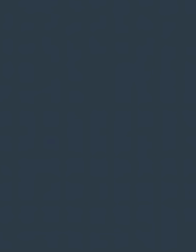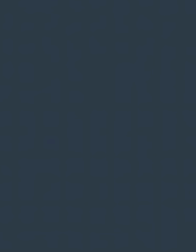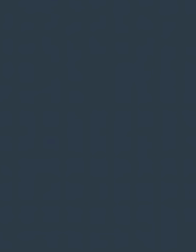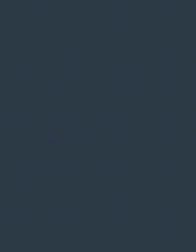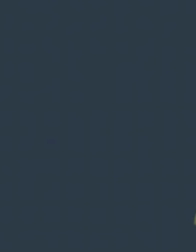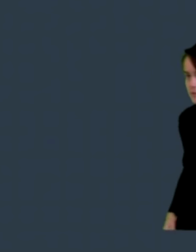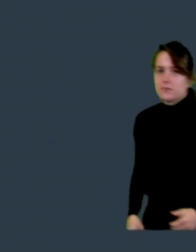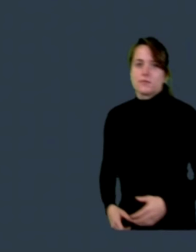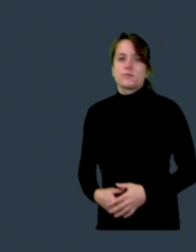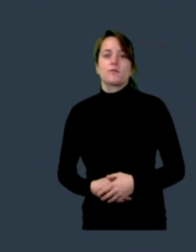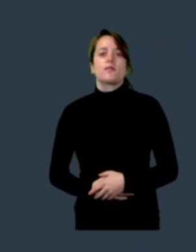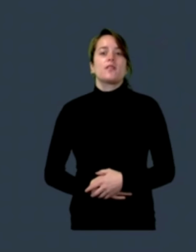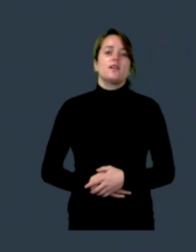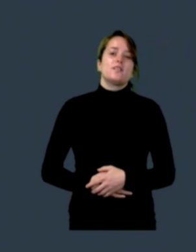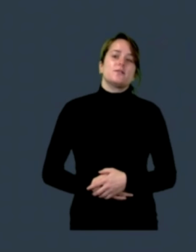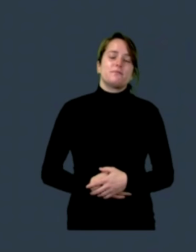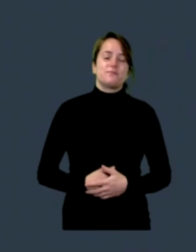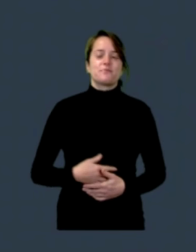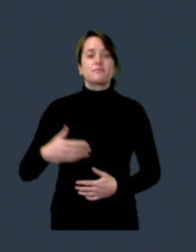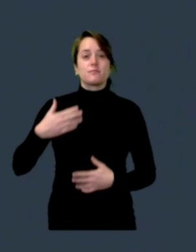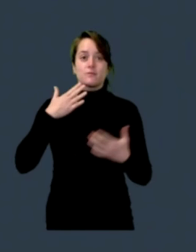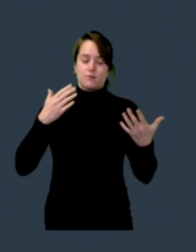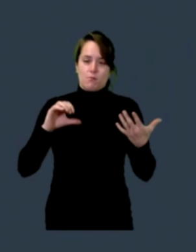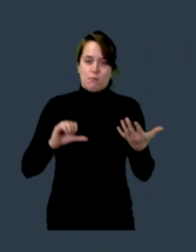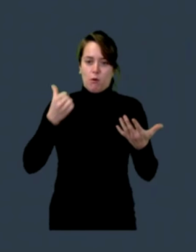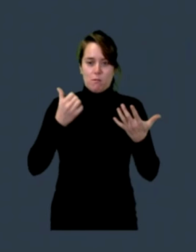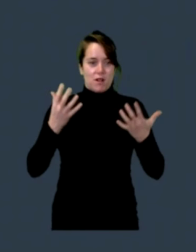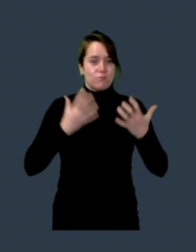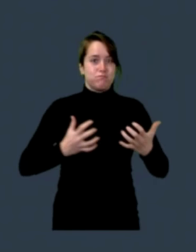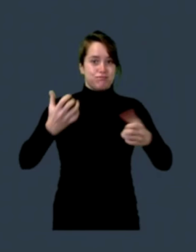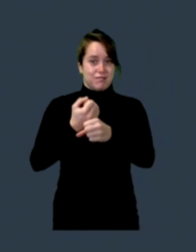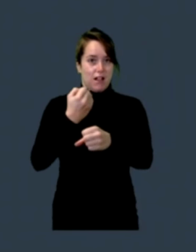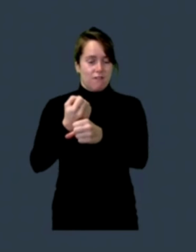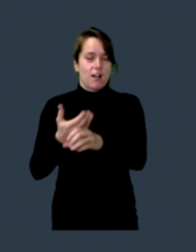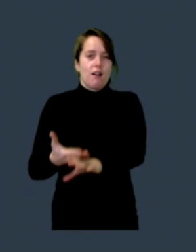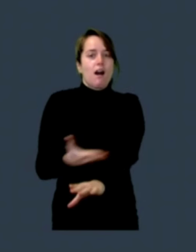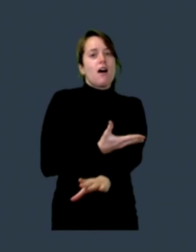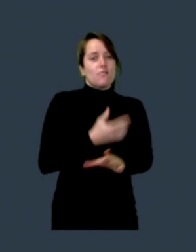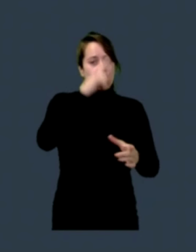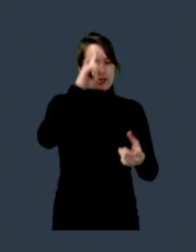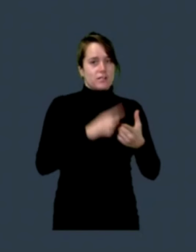puisse commencer par un hommage rendu au président Giscard d'Estaing.